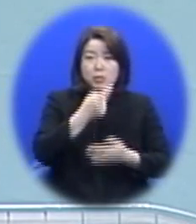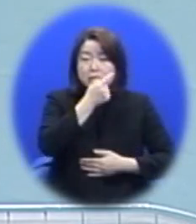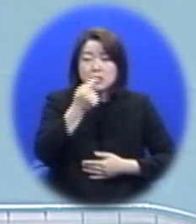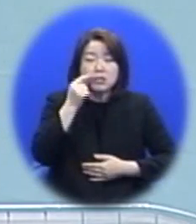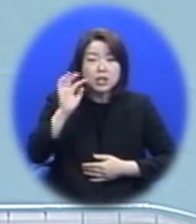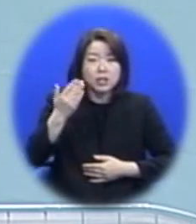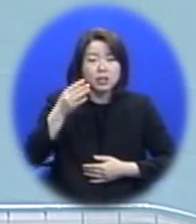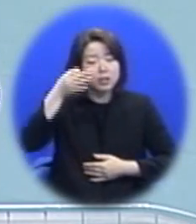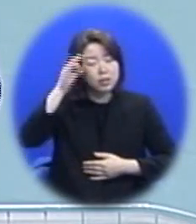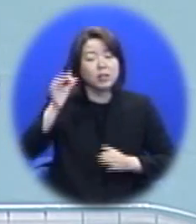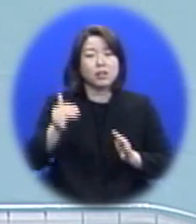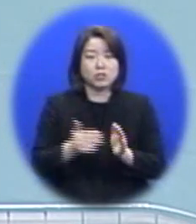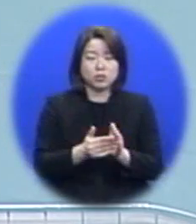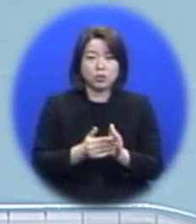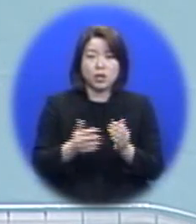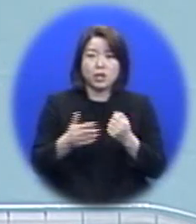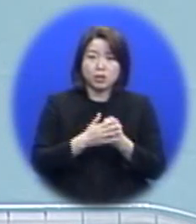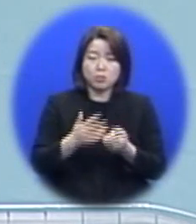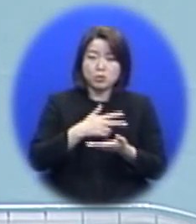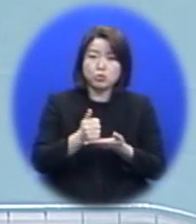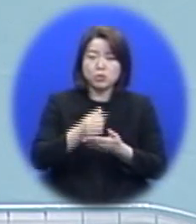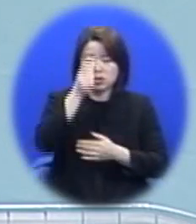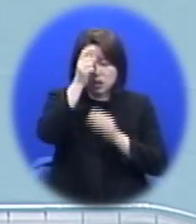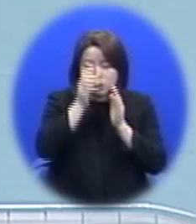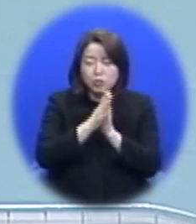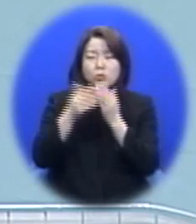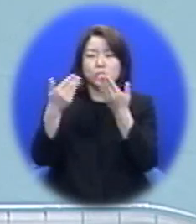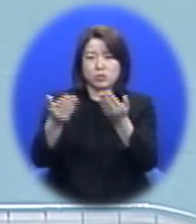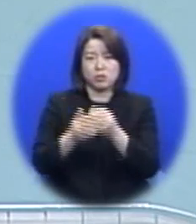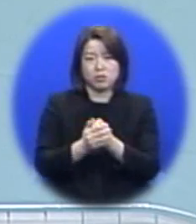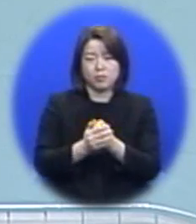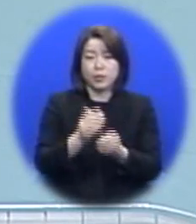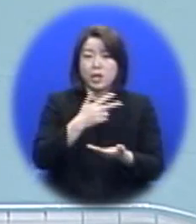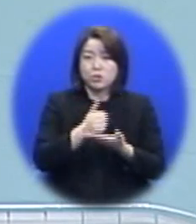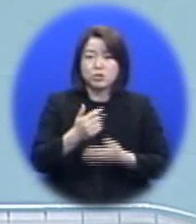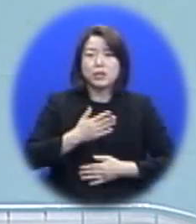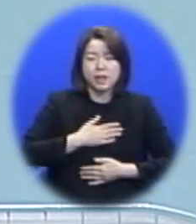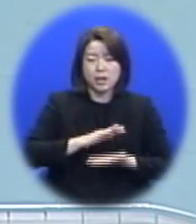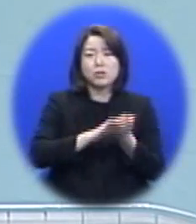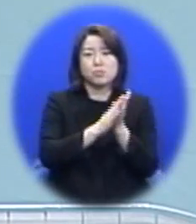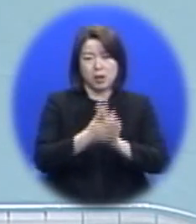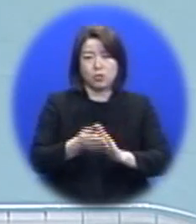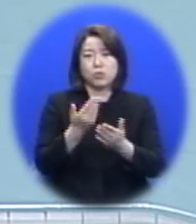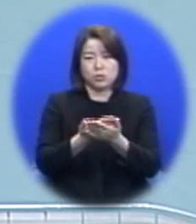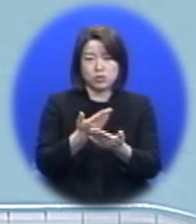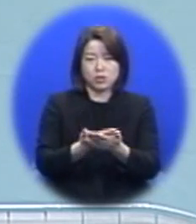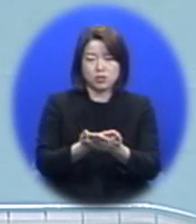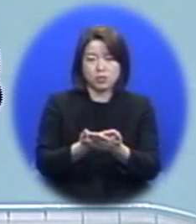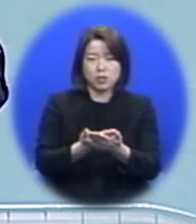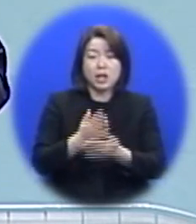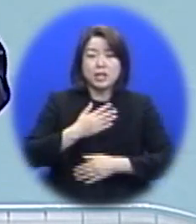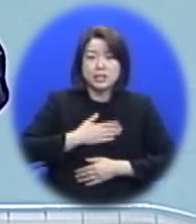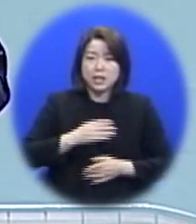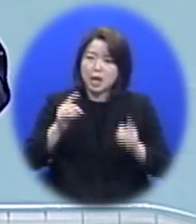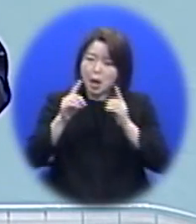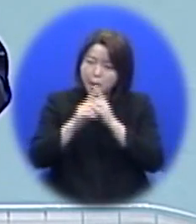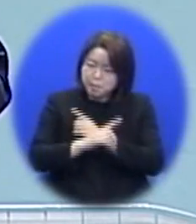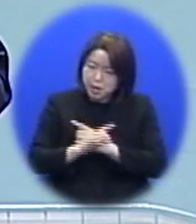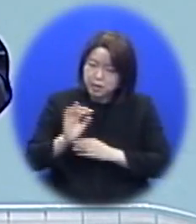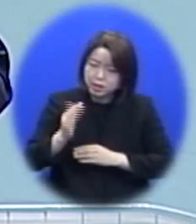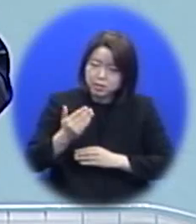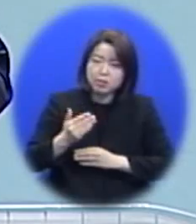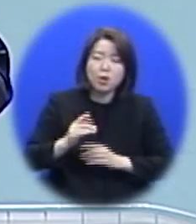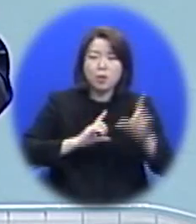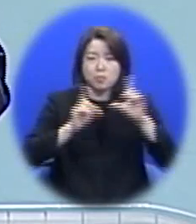깨달았습니다. 그래서 주님께 기도했습니다. 주님, 저를 변화시켜 주세요. 제가 변화된 모습을